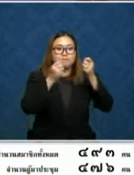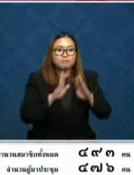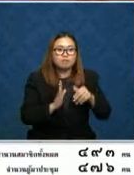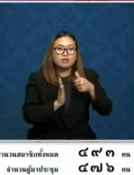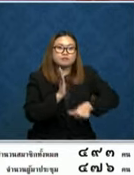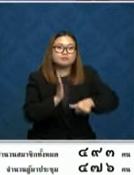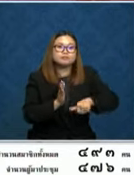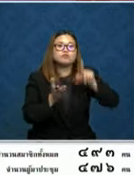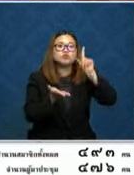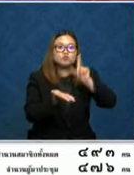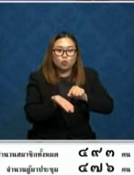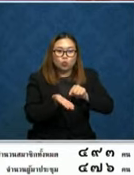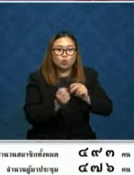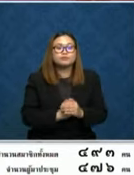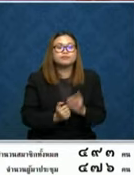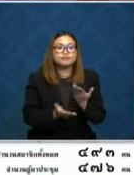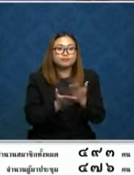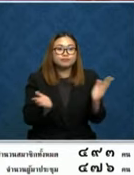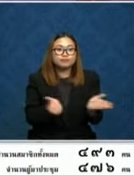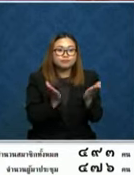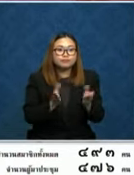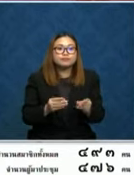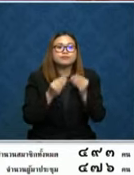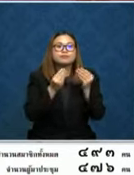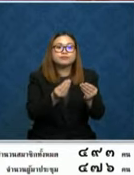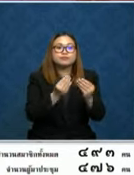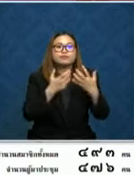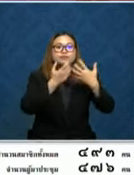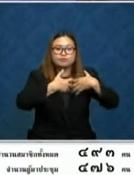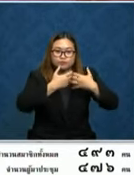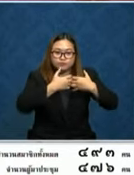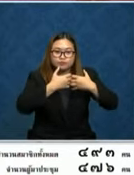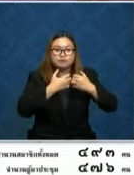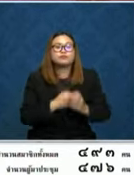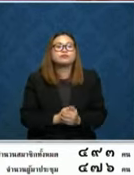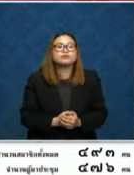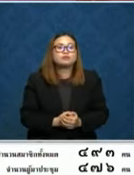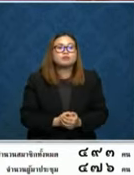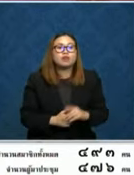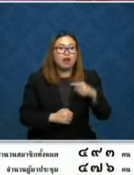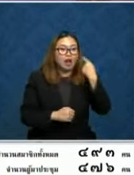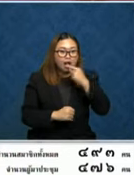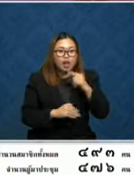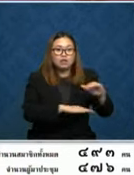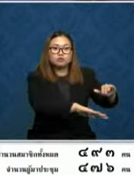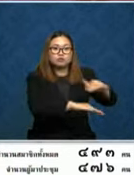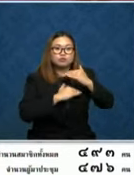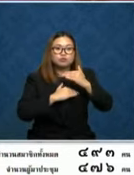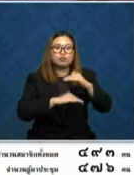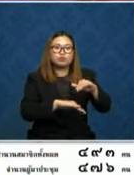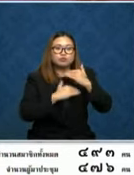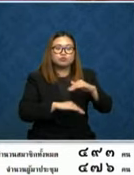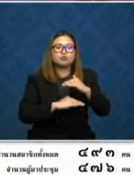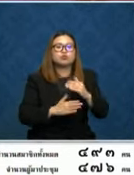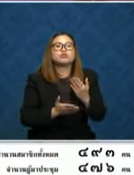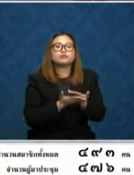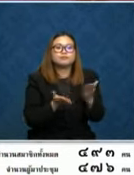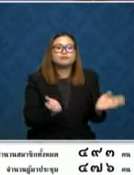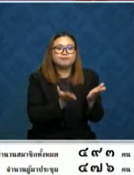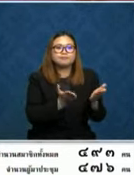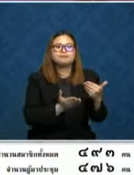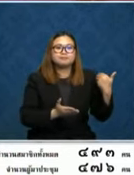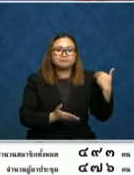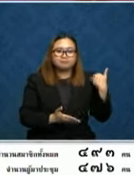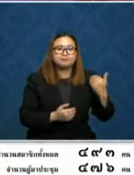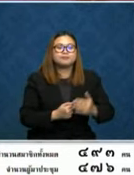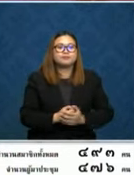ครับการตั้งเงินอุดหนุนโดยตรงให้แก่ผู้ผลิตแล้วก็ผู้นำเข้ายานยนต์ไฟฟ้านะครับซึ่งในส่วนของการอุดหนุนโดยตรงนะครับแ